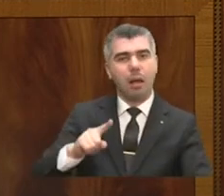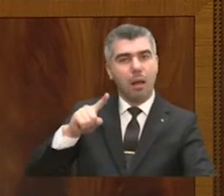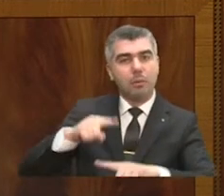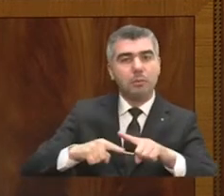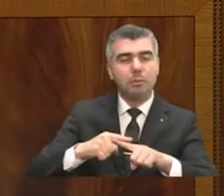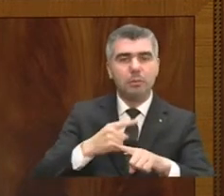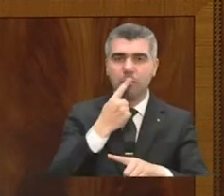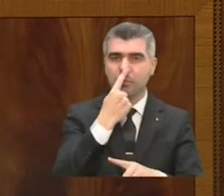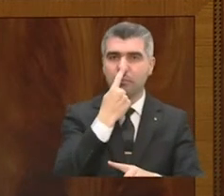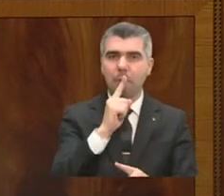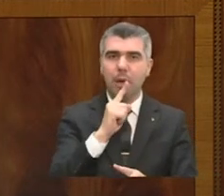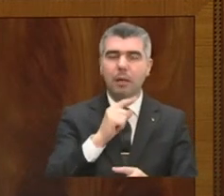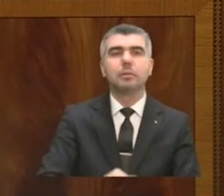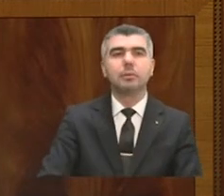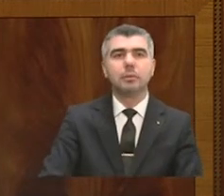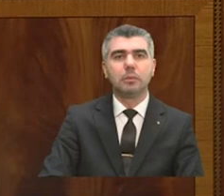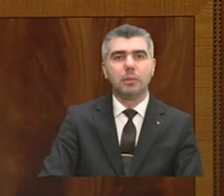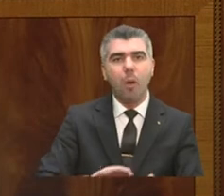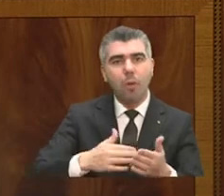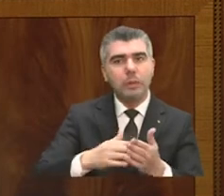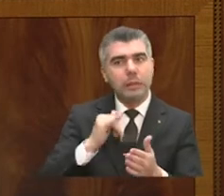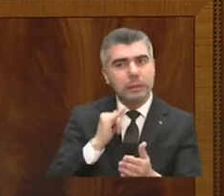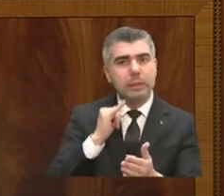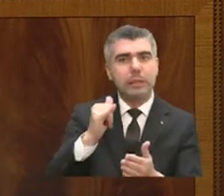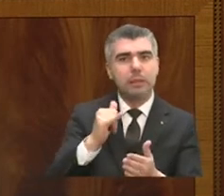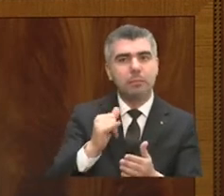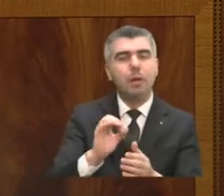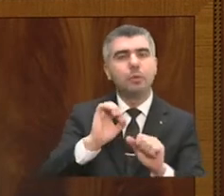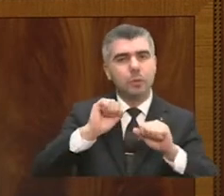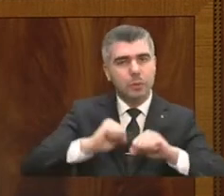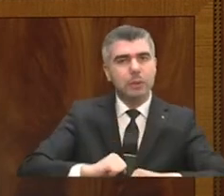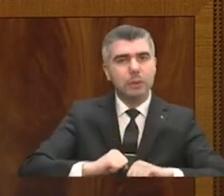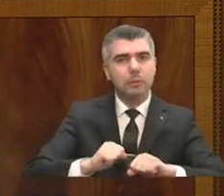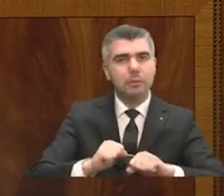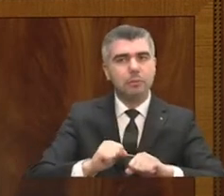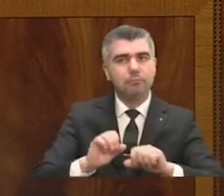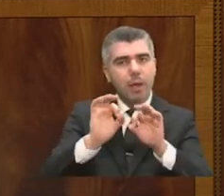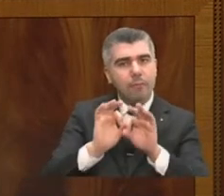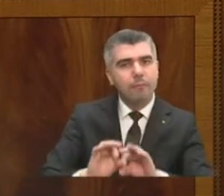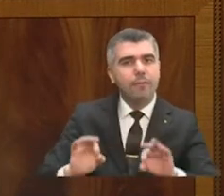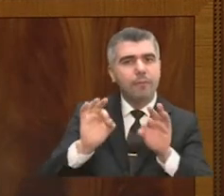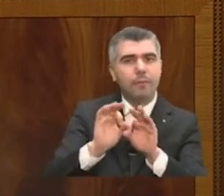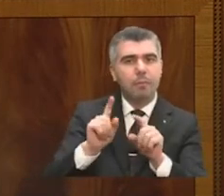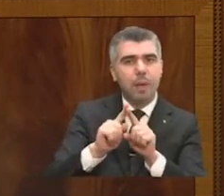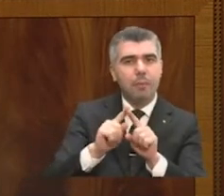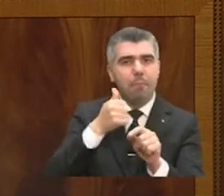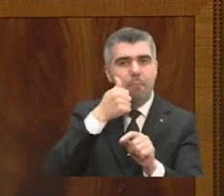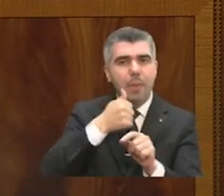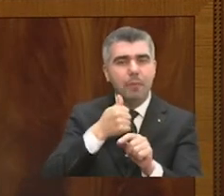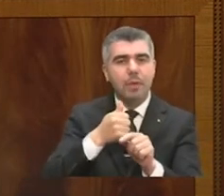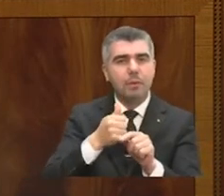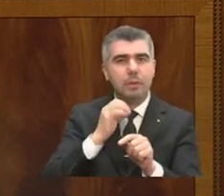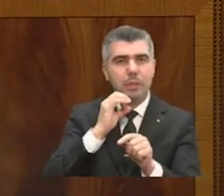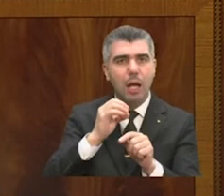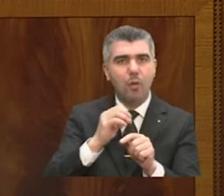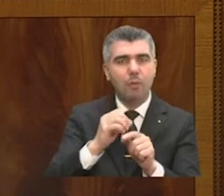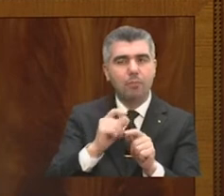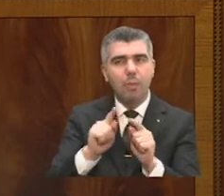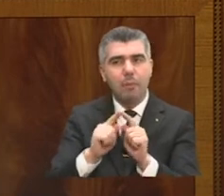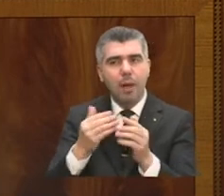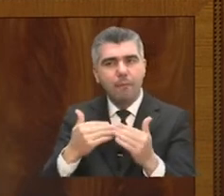Donc nous refusons et nous rejetons et nous dénonçons, nous condamnons